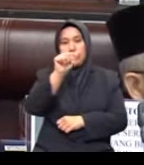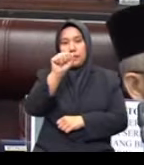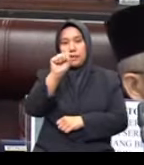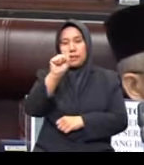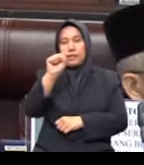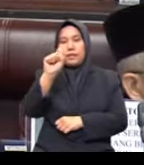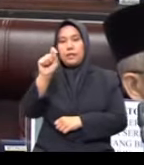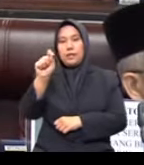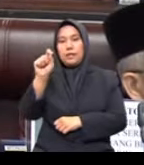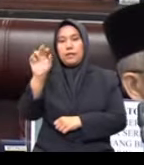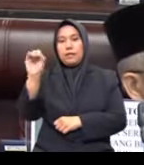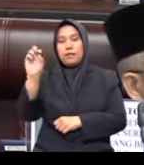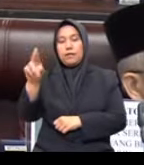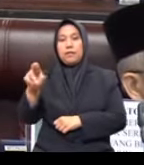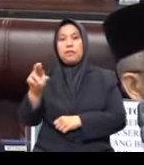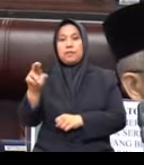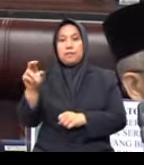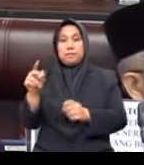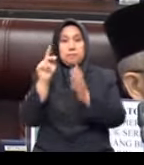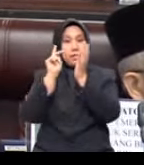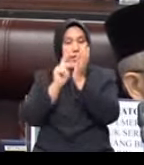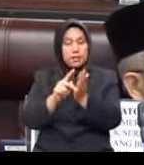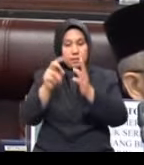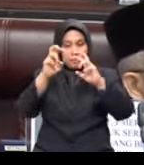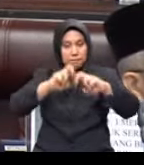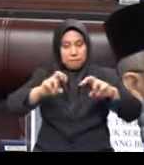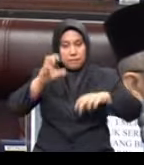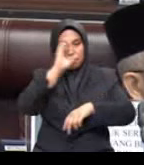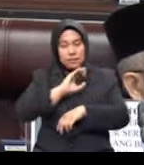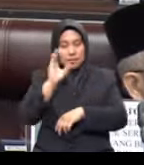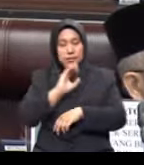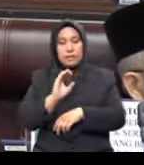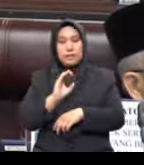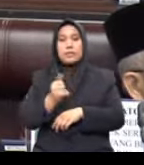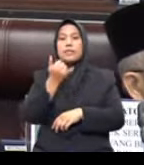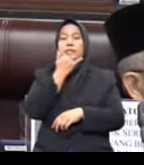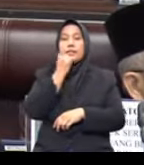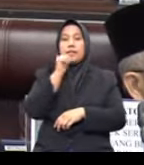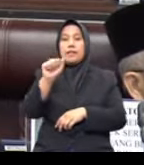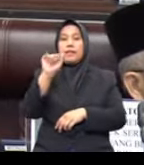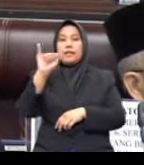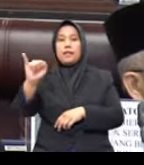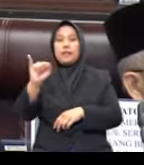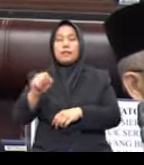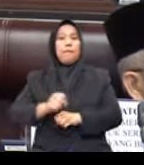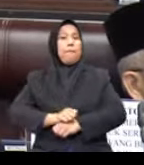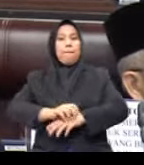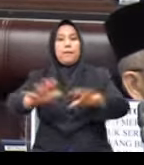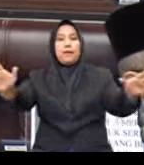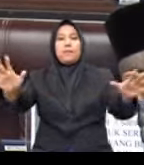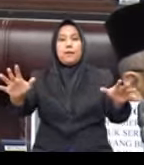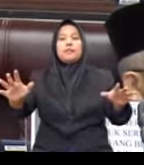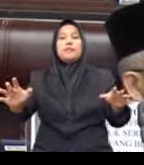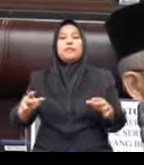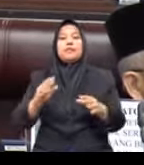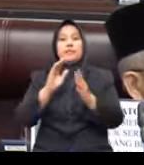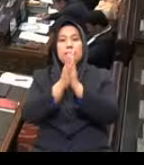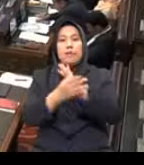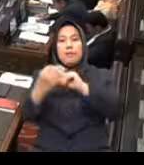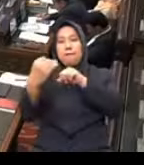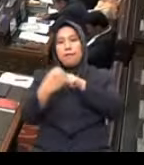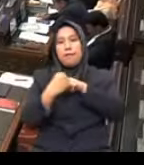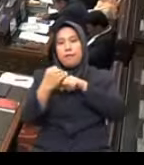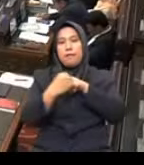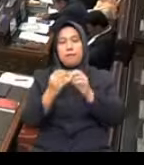mengesan penyalahgunaan Ai supaya tidak merebak menjadi fitnah yang besar dalam negara kita terima